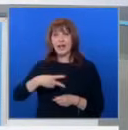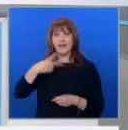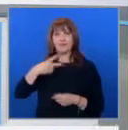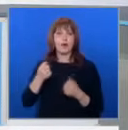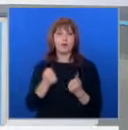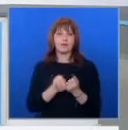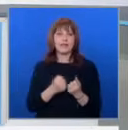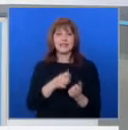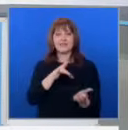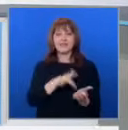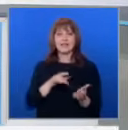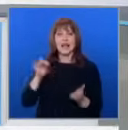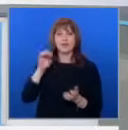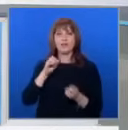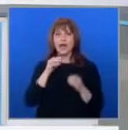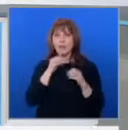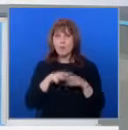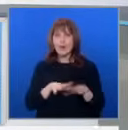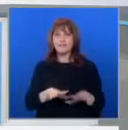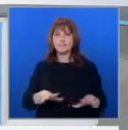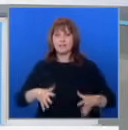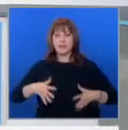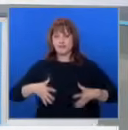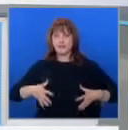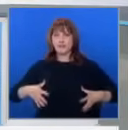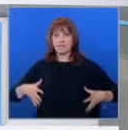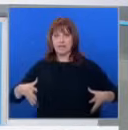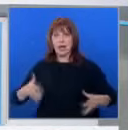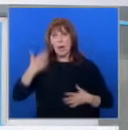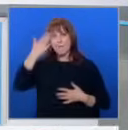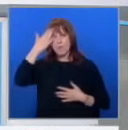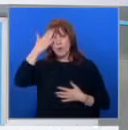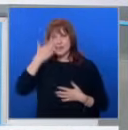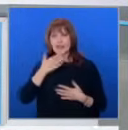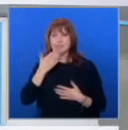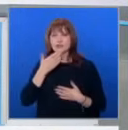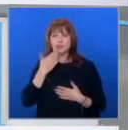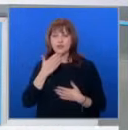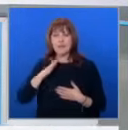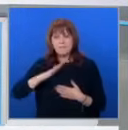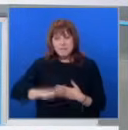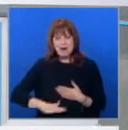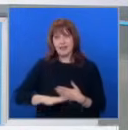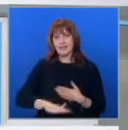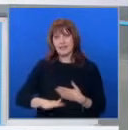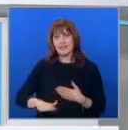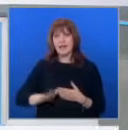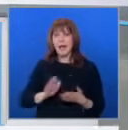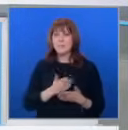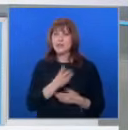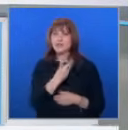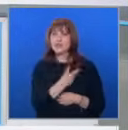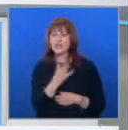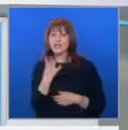второ място в Централна Европа по разпространение на затлъстяването. Болестта се отчита при все по-малки деца на възраст между 3 и